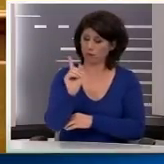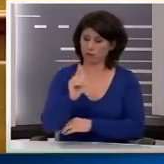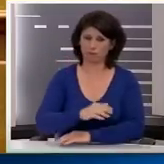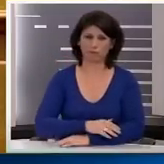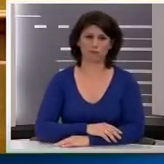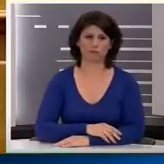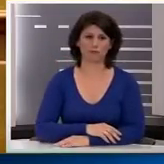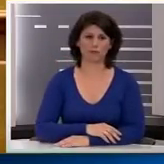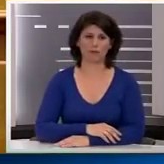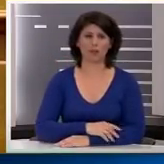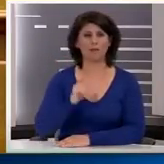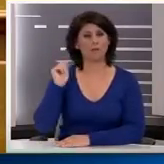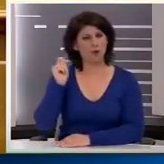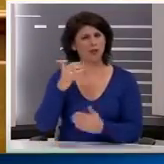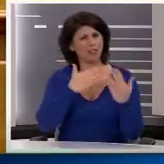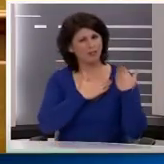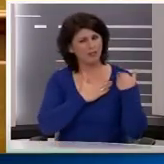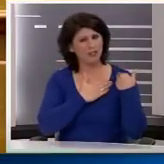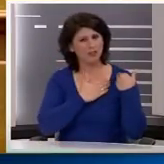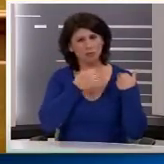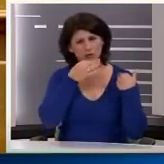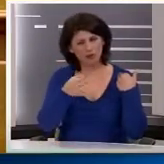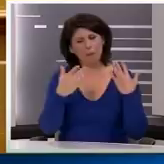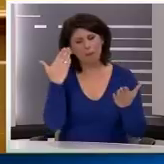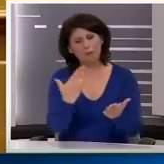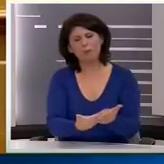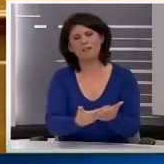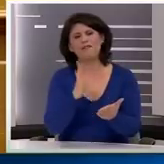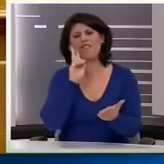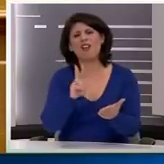Άλλωστε οι πολιτικές τους ευθύνες, όπως είχαμε πει και τότε, ήταν αυταπόδεικτες.